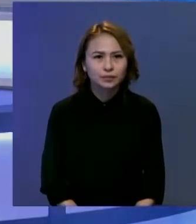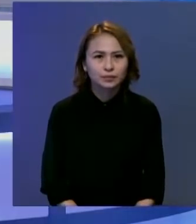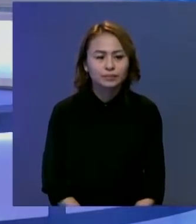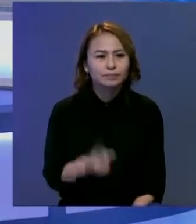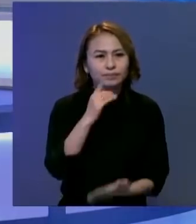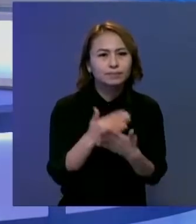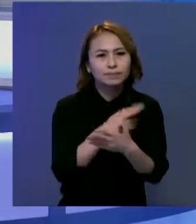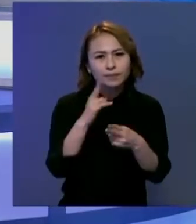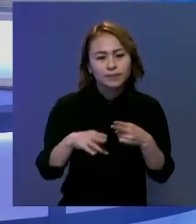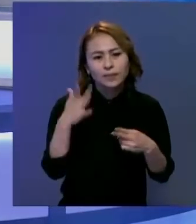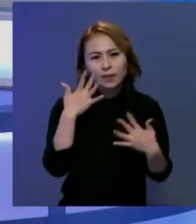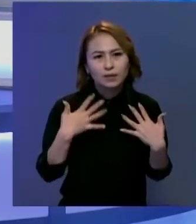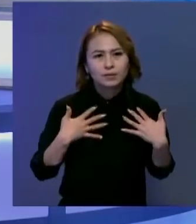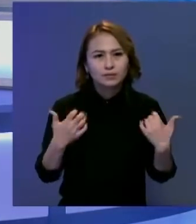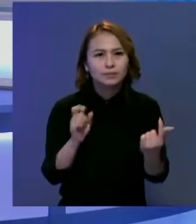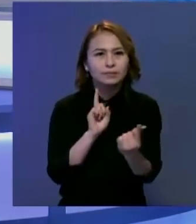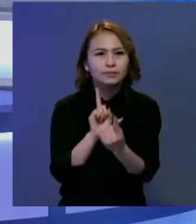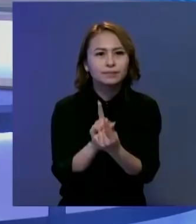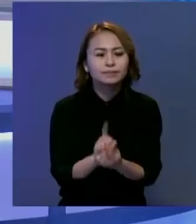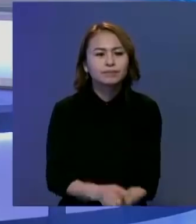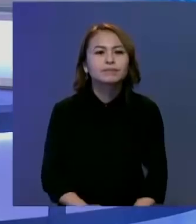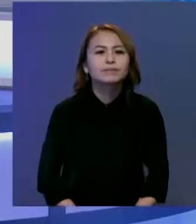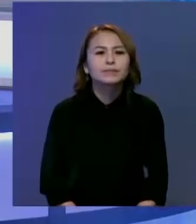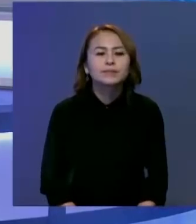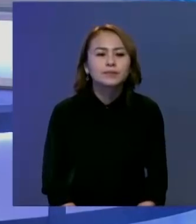Әзіргі айтарымыз оса алдағы шарылымдарда қайта жүзескенше.